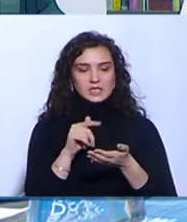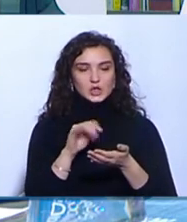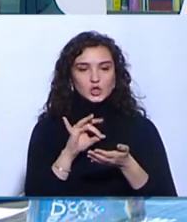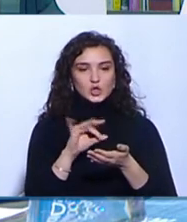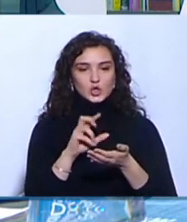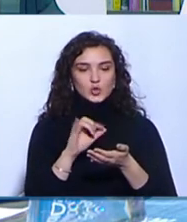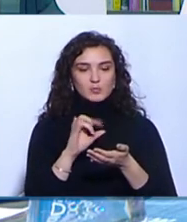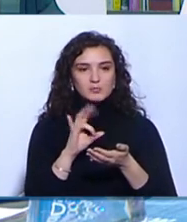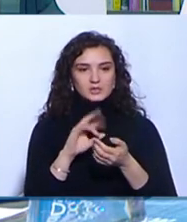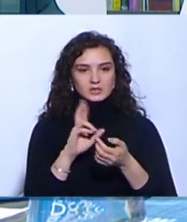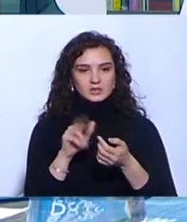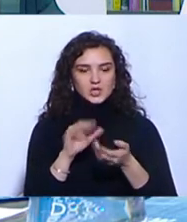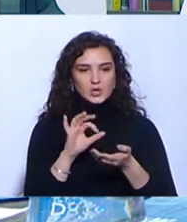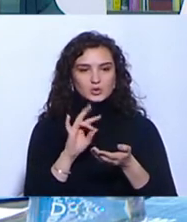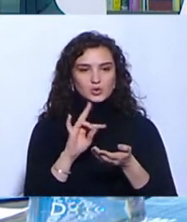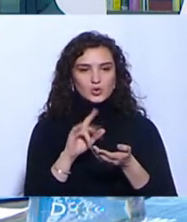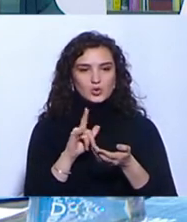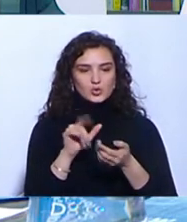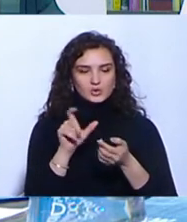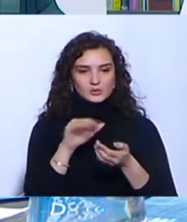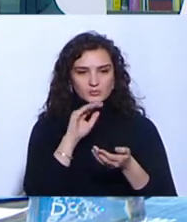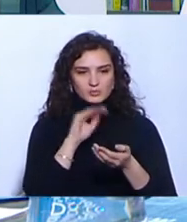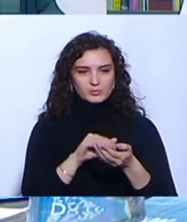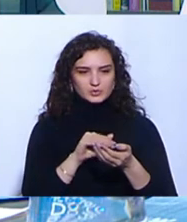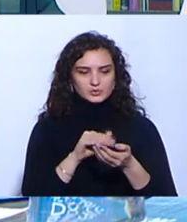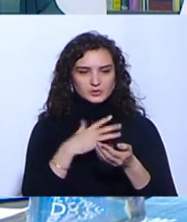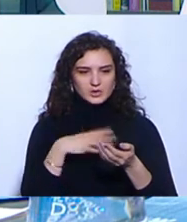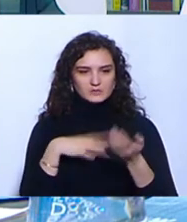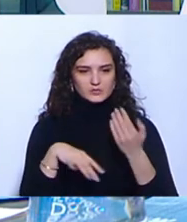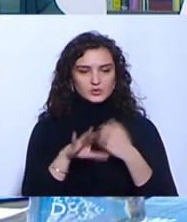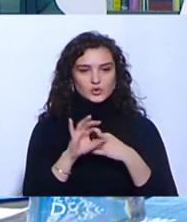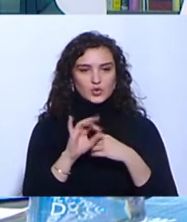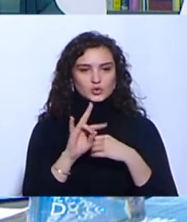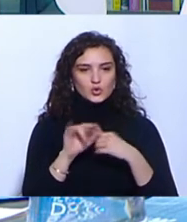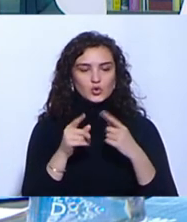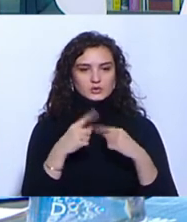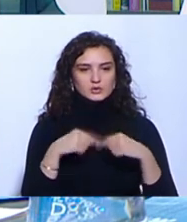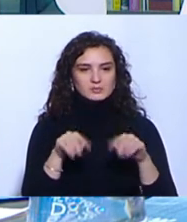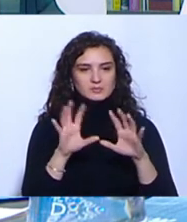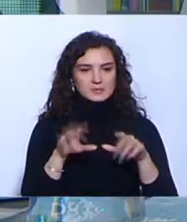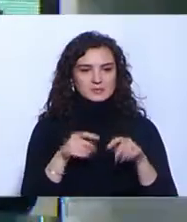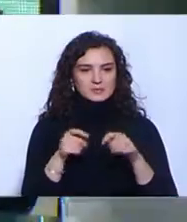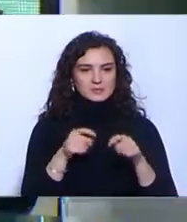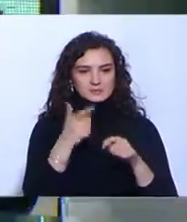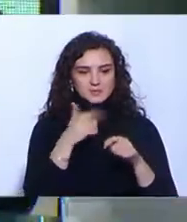გიორგობიანი და ონკოლოგი პროფესორი, საქართველოს ონკოლოგთა ასოციაციის